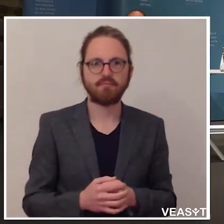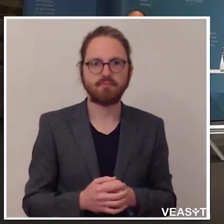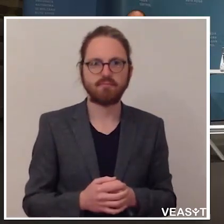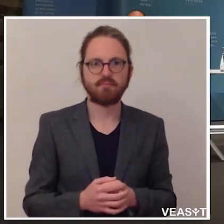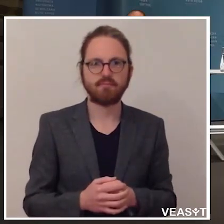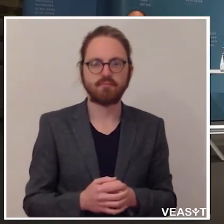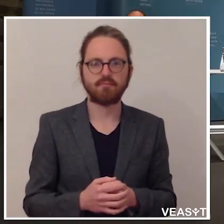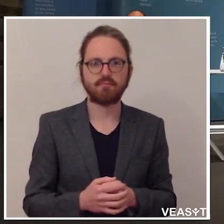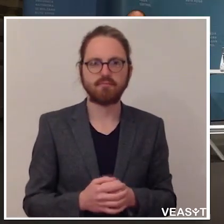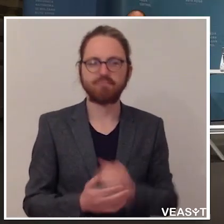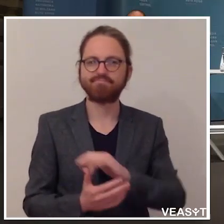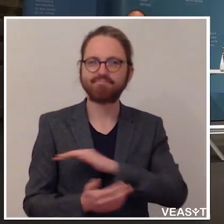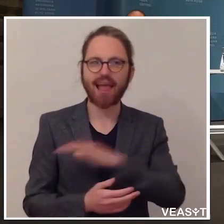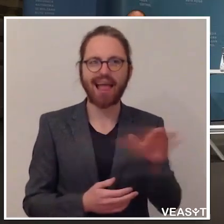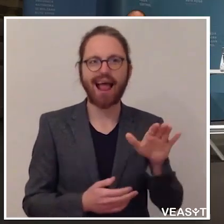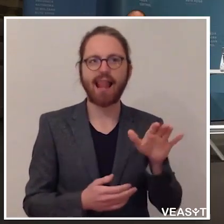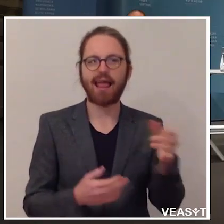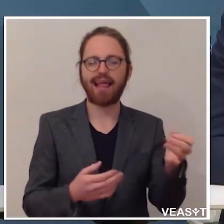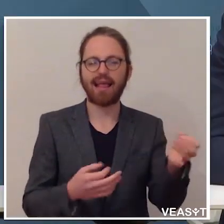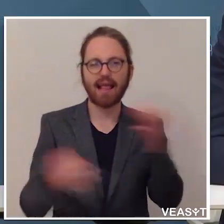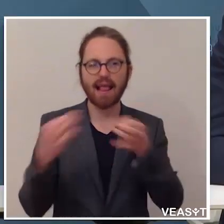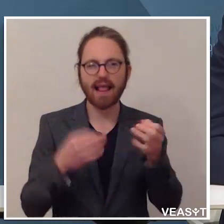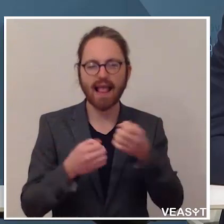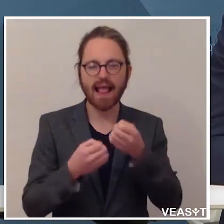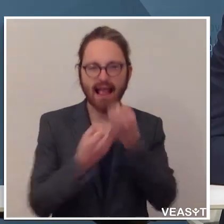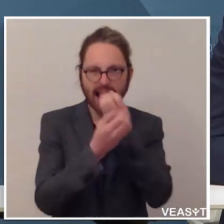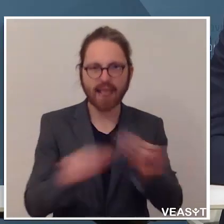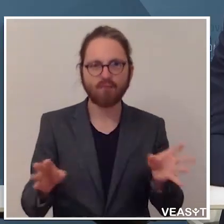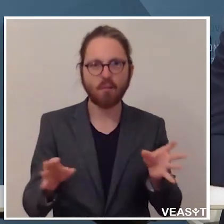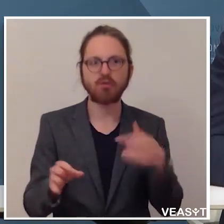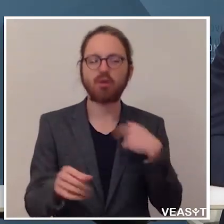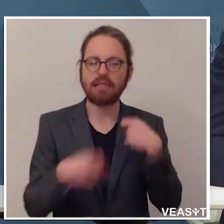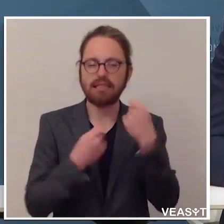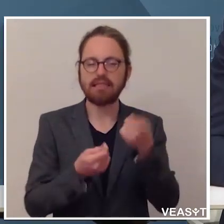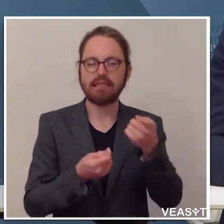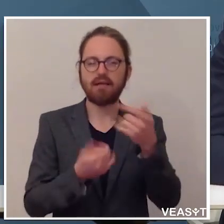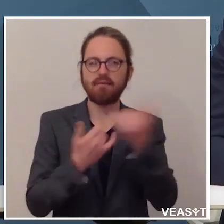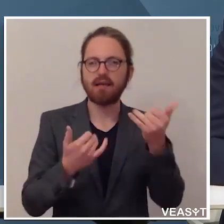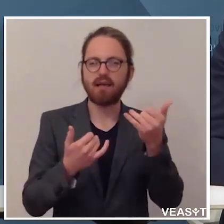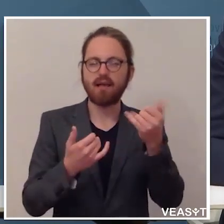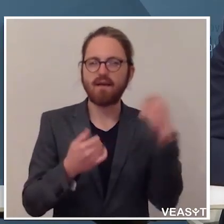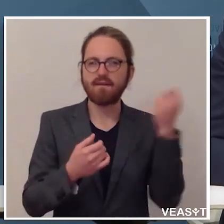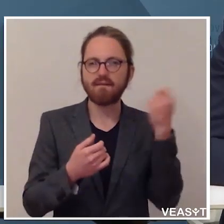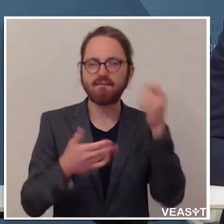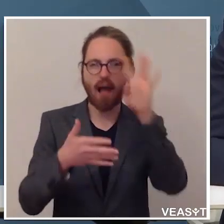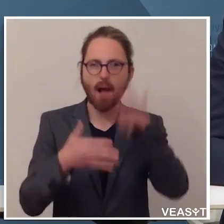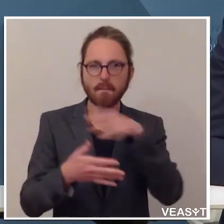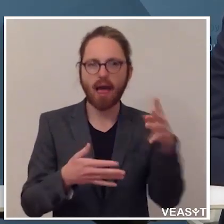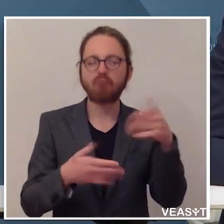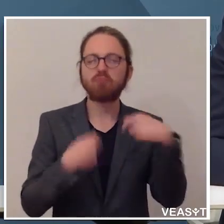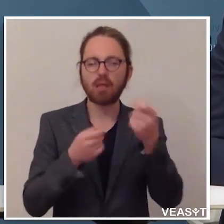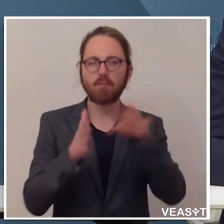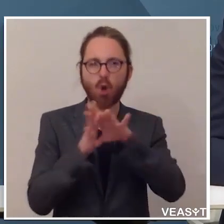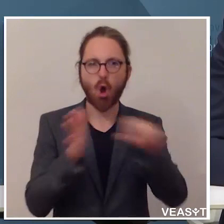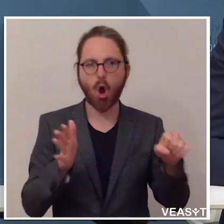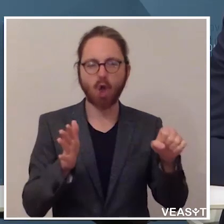Alle Informationen über die Fahrpläne gibt es weiterhin online auf der Südtirol-Mobilseite.